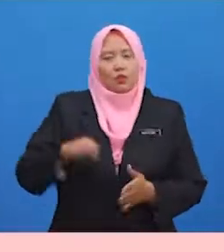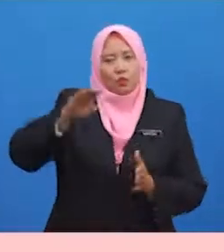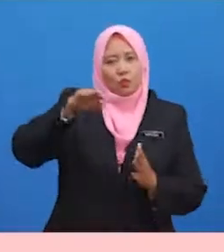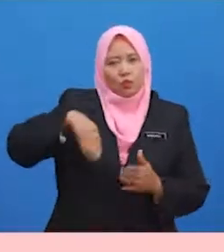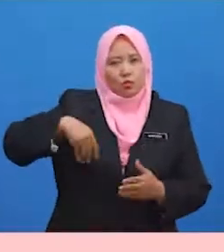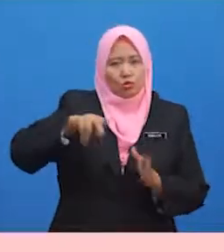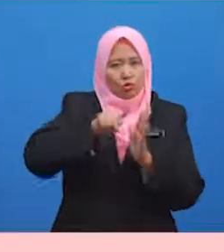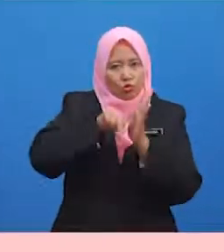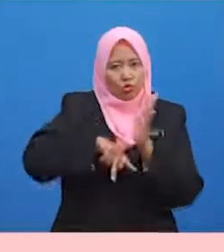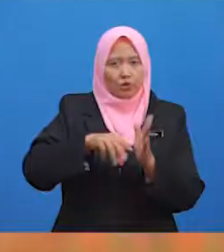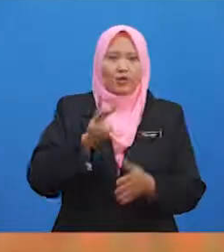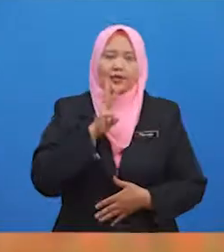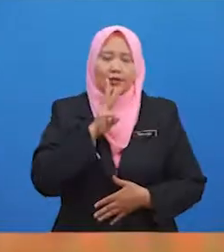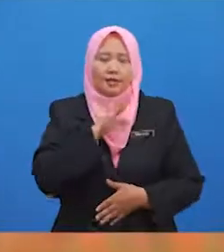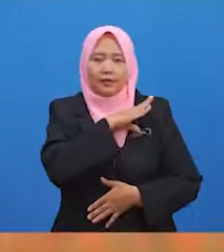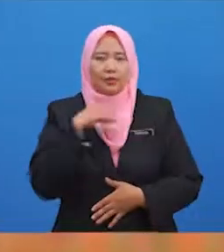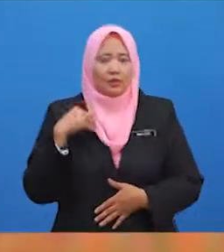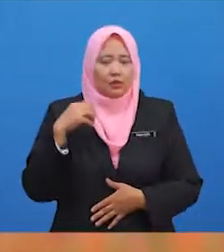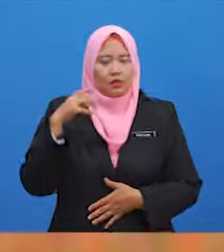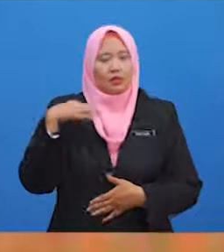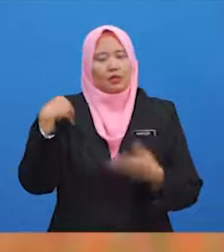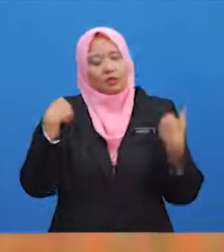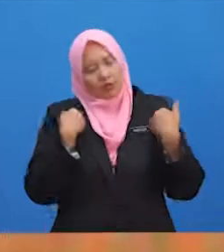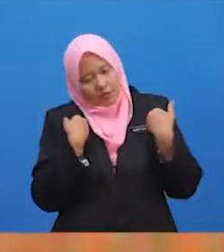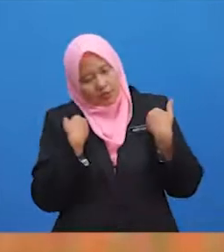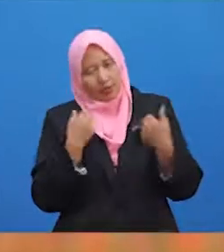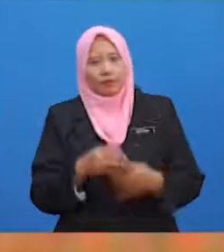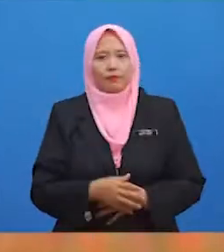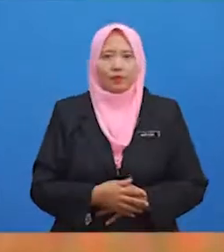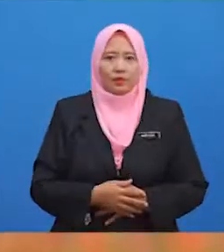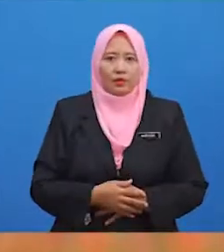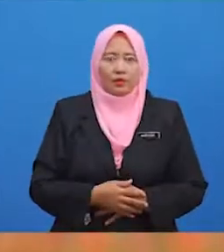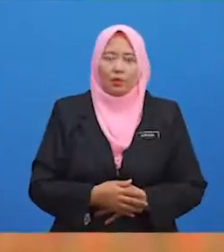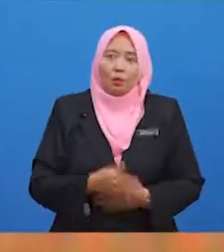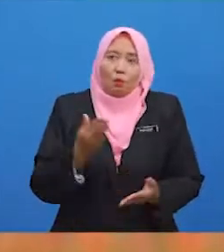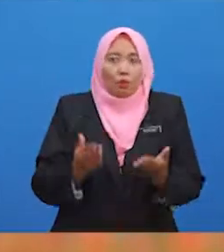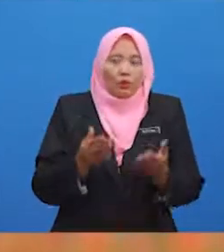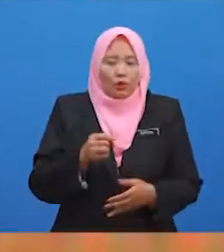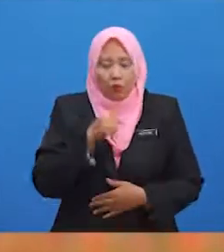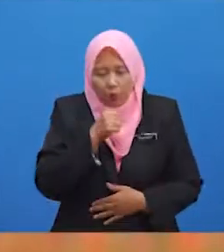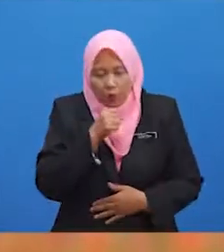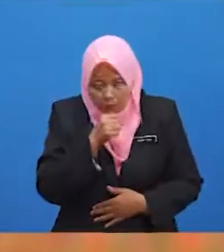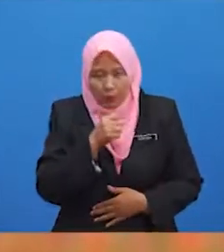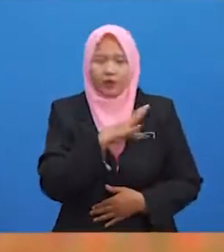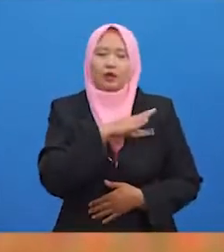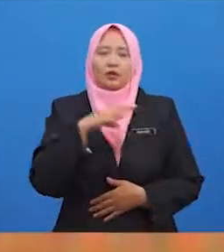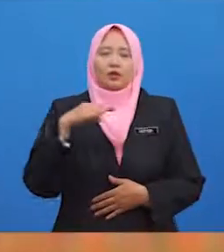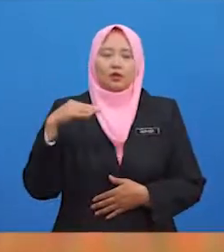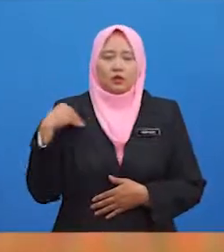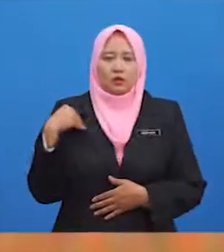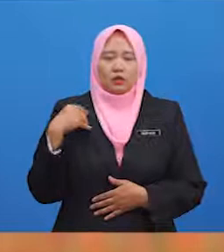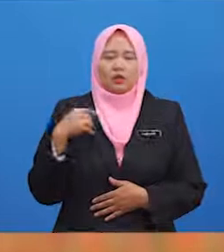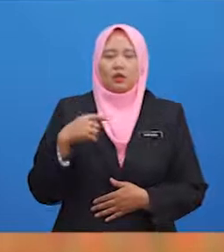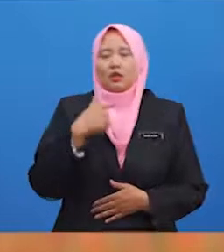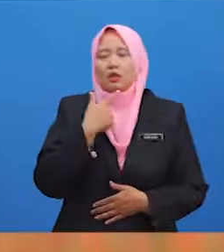keletihan. Pengsan juga boleh berlaku berikutan episod batuk yang kuat dan panjang yang menyebabkan